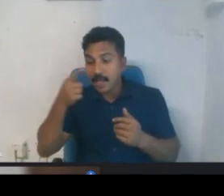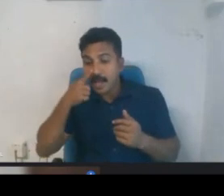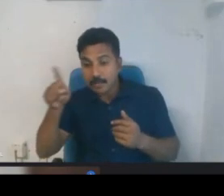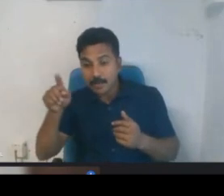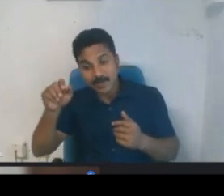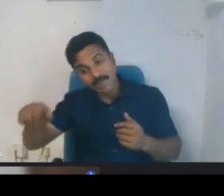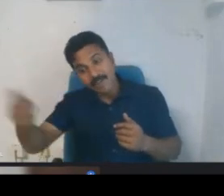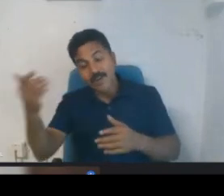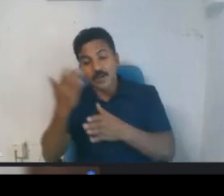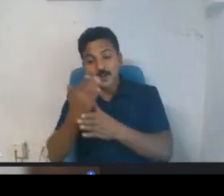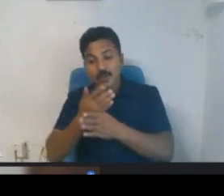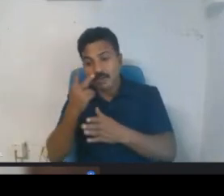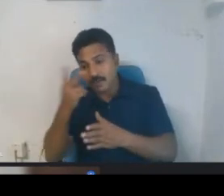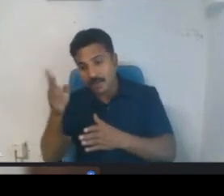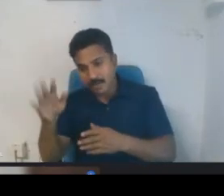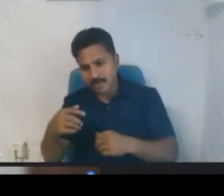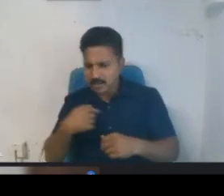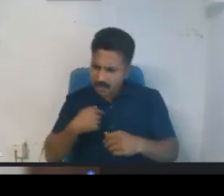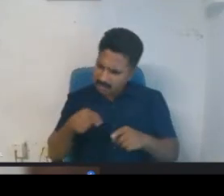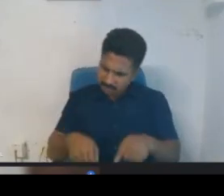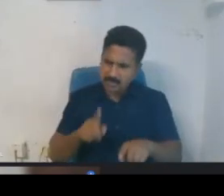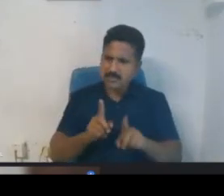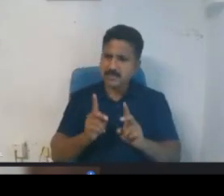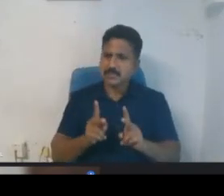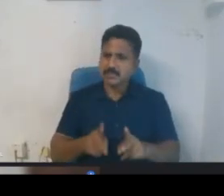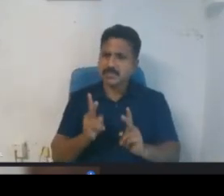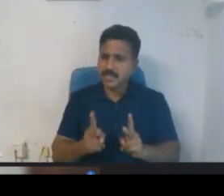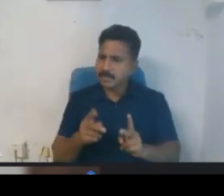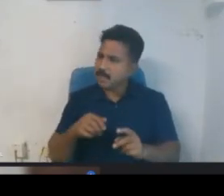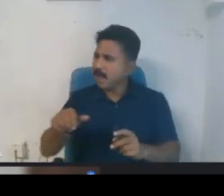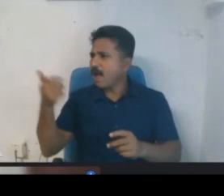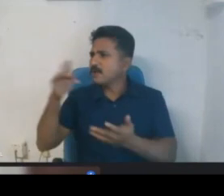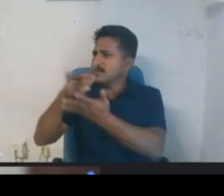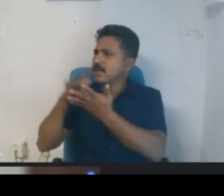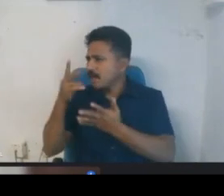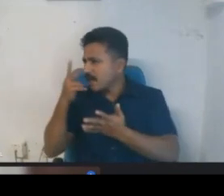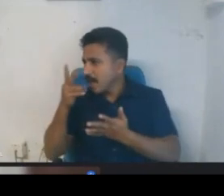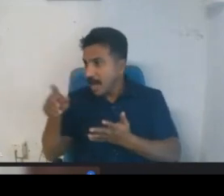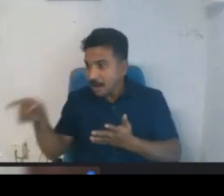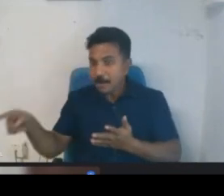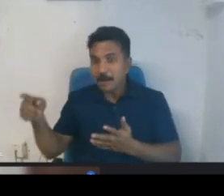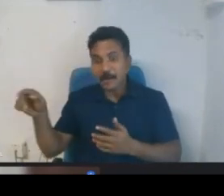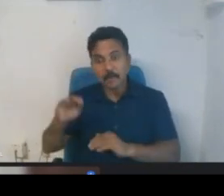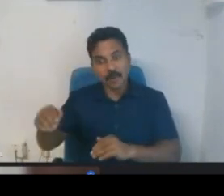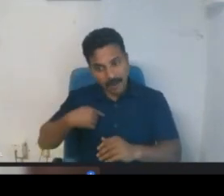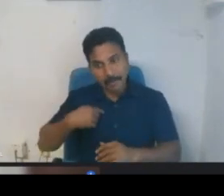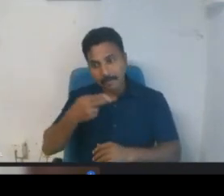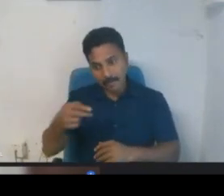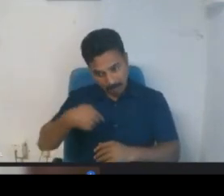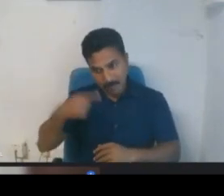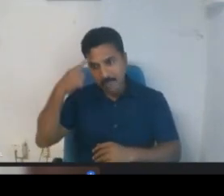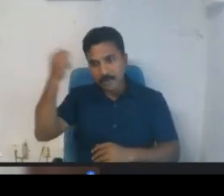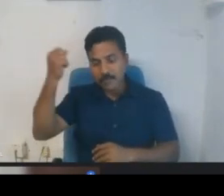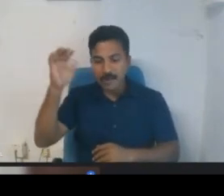കാര്യങ്ങൾ ചെയ്യാനായിട്ട് ഓർത്തു. ഇപ്പോഴും ശ്യാമിനെ ഞാൻ പുറത്തു വെച്ച് കാണുന്ന സമയത്തും അവൻ എപ്പോഴും എൻ്റെ പേര് ഓർക്കുന്നു എന്നുള്ളത് ഏറ്റവും വലിയൊരു കാര്യമാണ്. അത്തരത്തിൽ നിങ്ങളുടെ